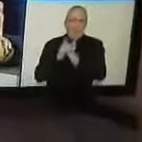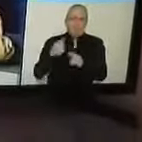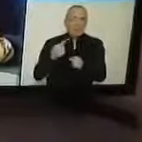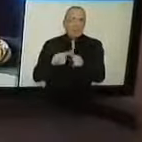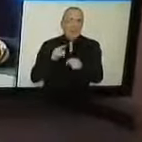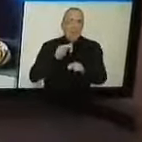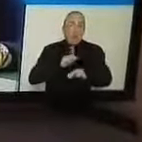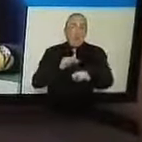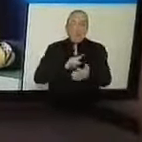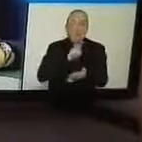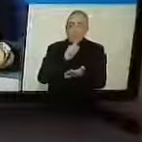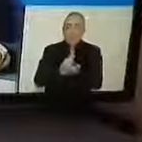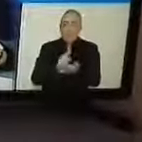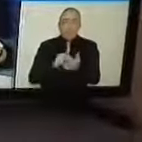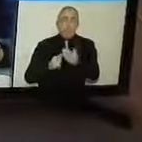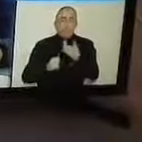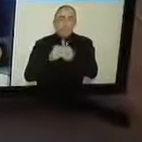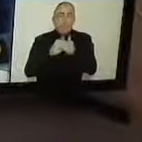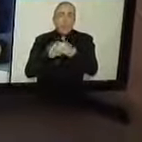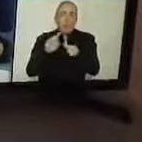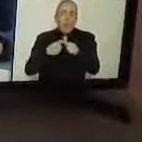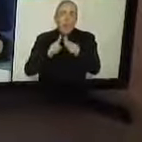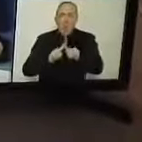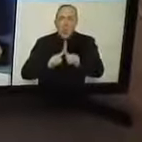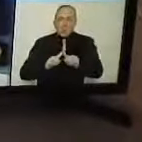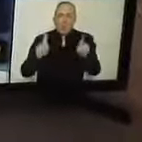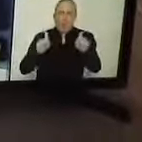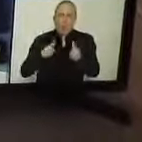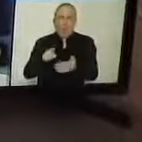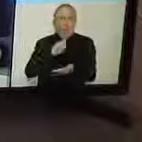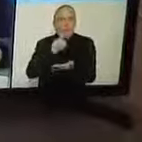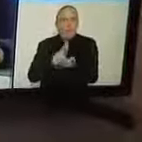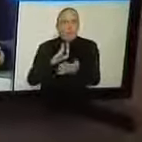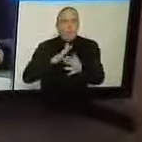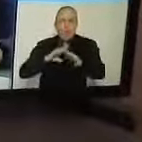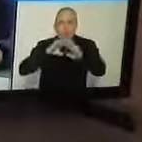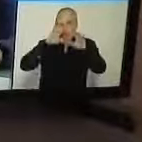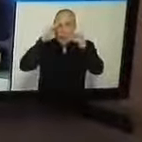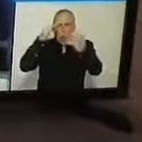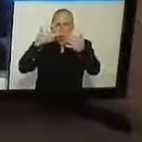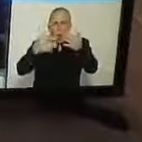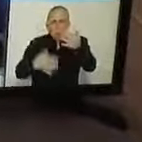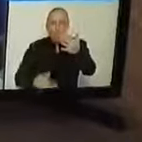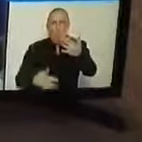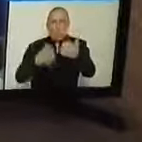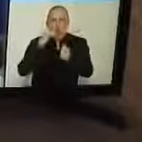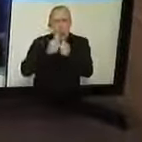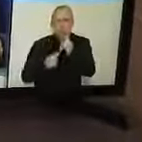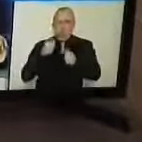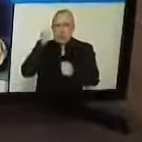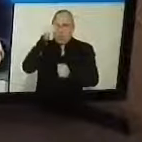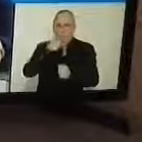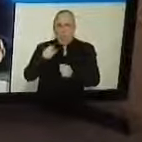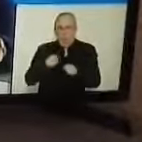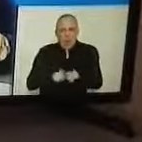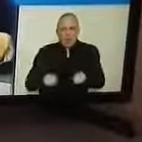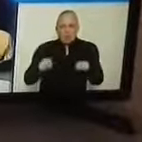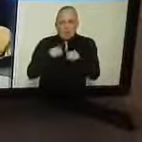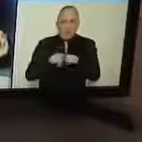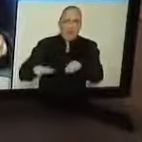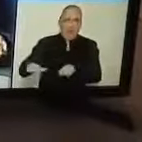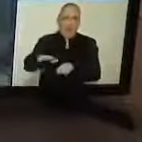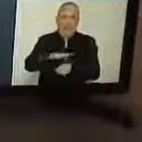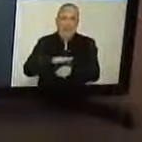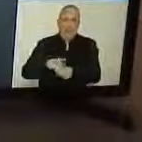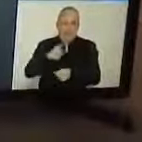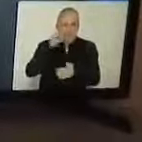повинна базуватись на цих особливостях, і вона повинна бути комплексною кожного року, навіть на одних і тих самих ділянках. А